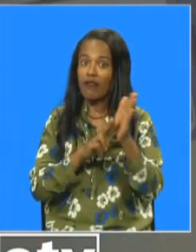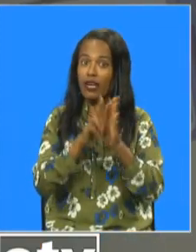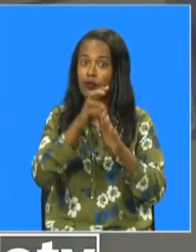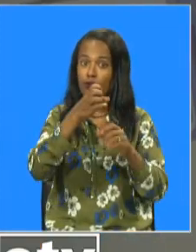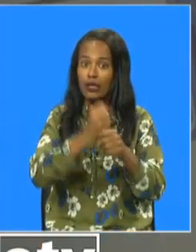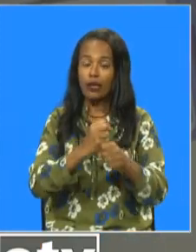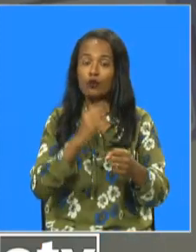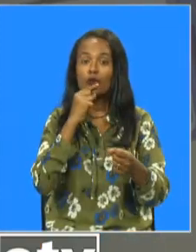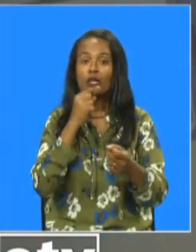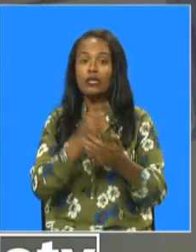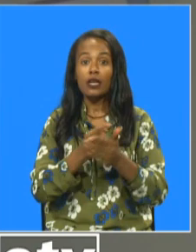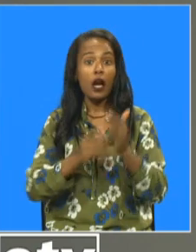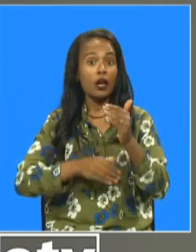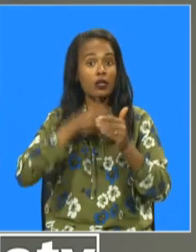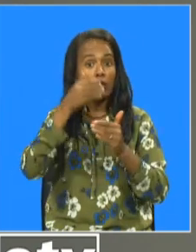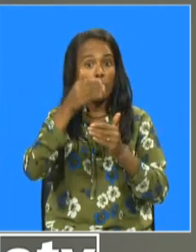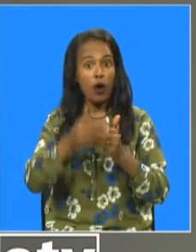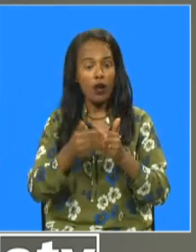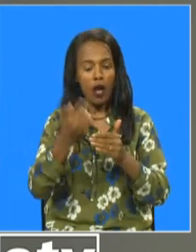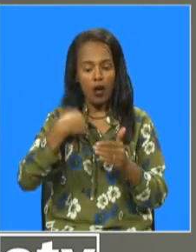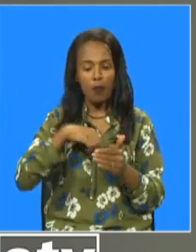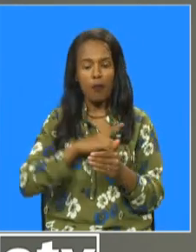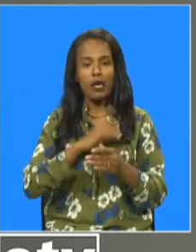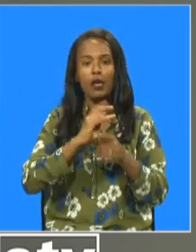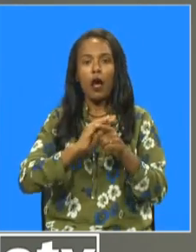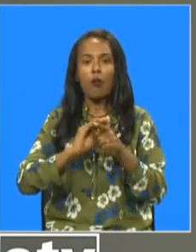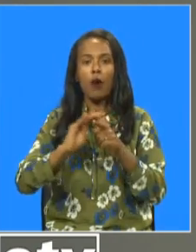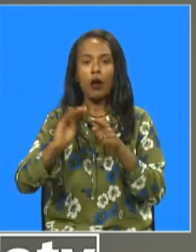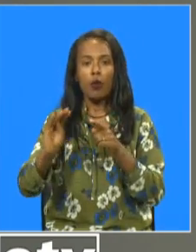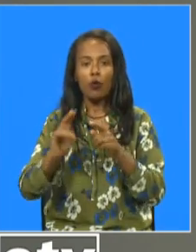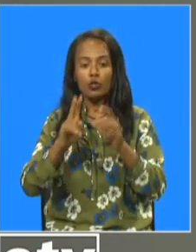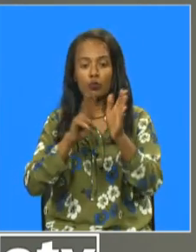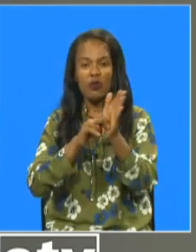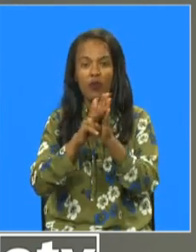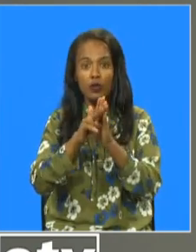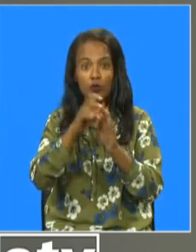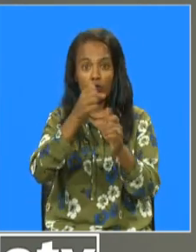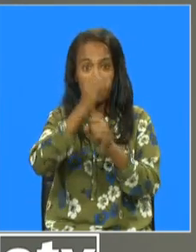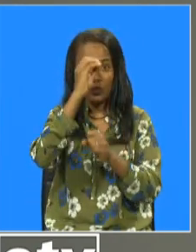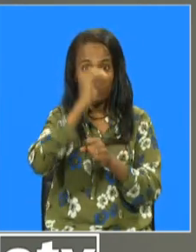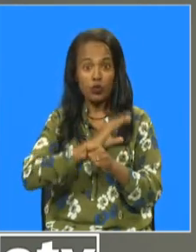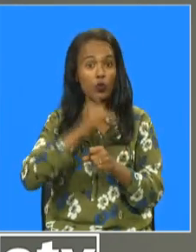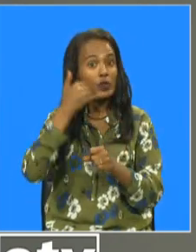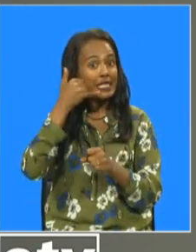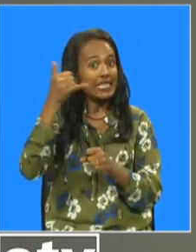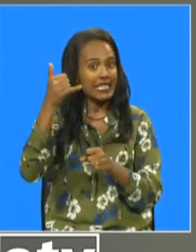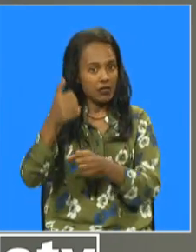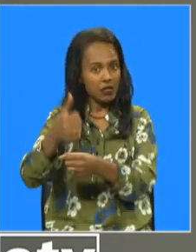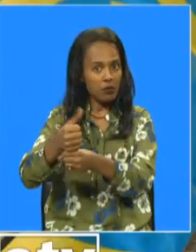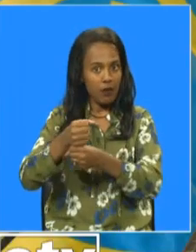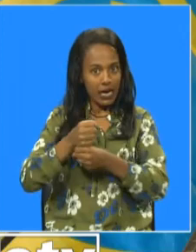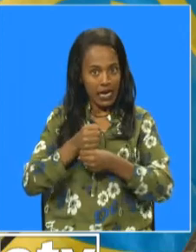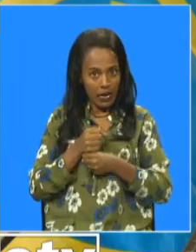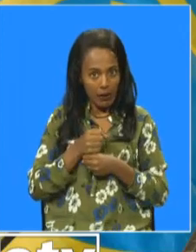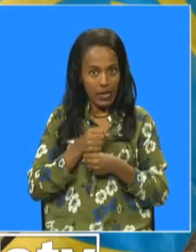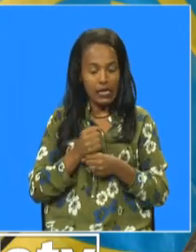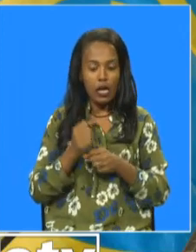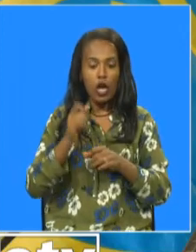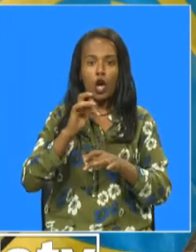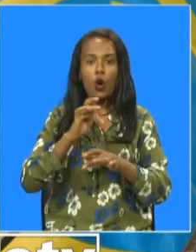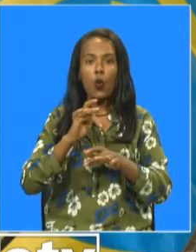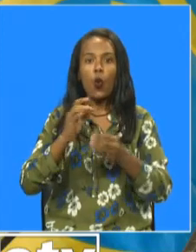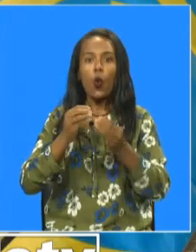መያዙ ከተረጋገጠ በኋላ በእኛ ባለሙያዎች በቫይረሱ የተያዘውን ሰው ስልክ በመቀበል